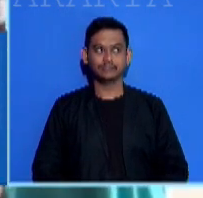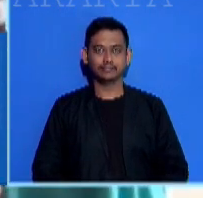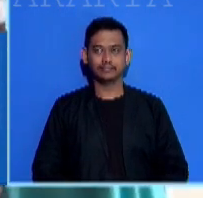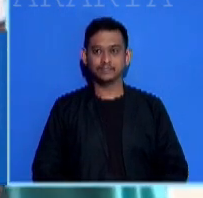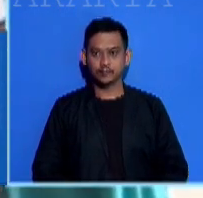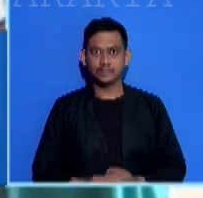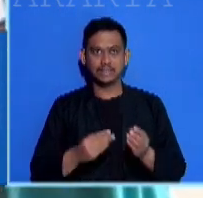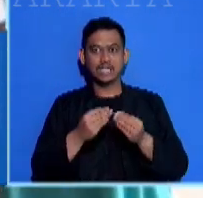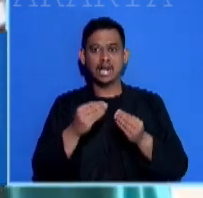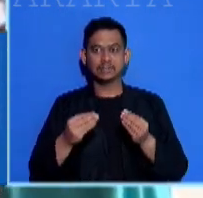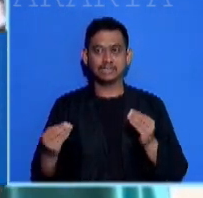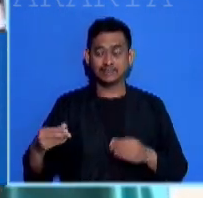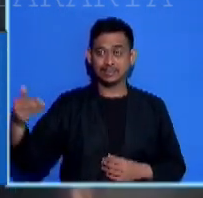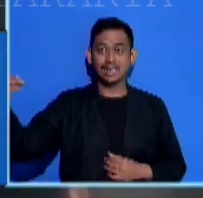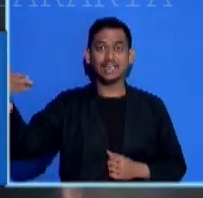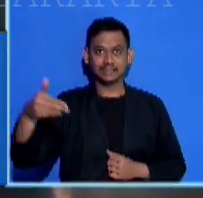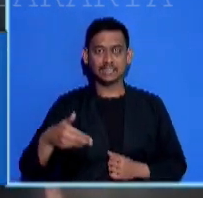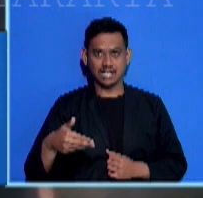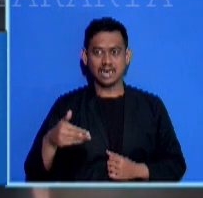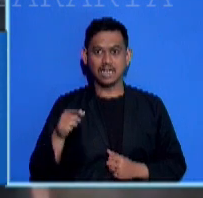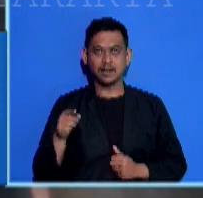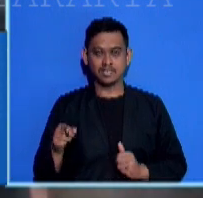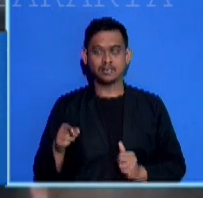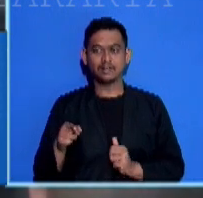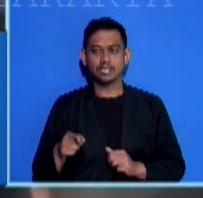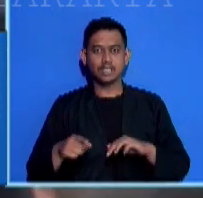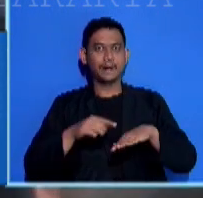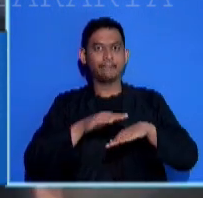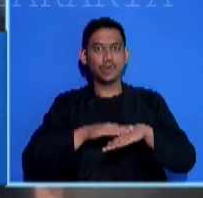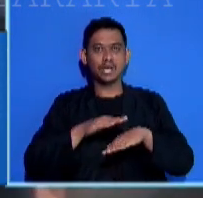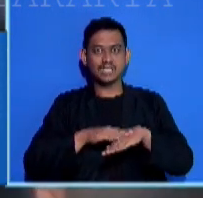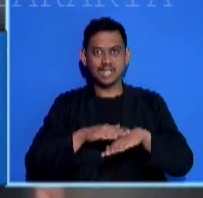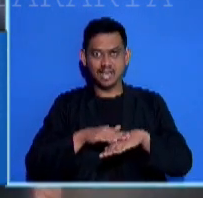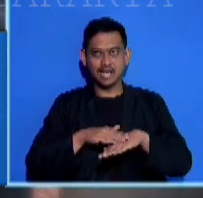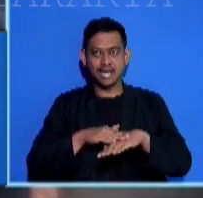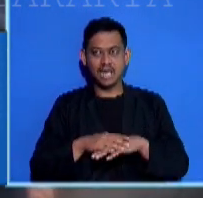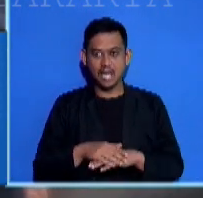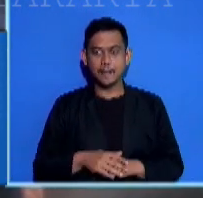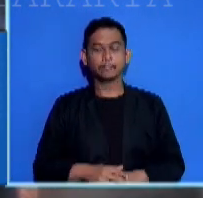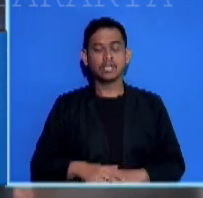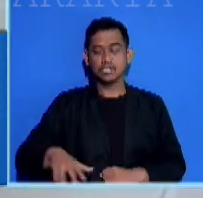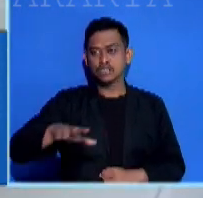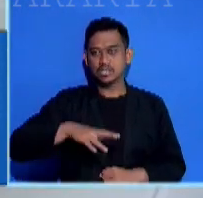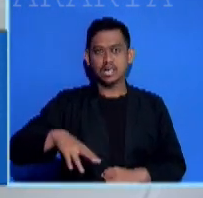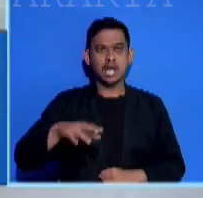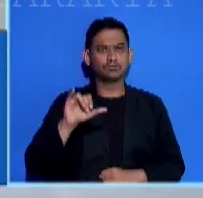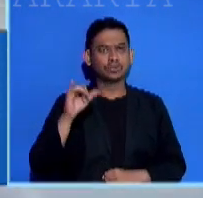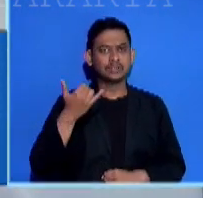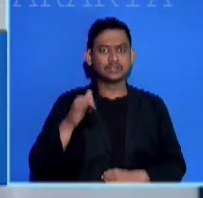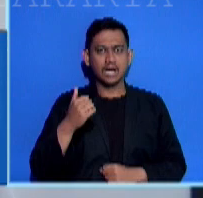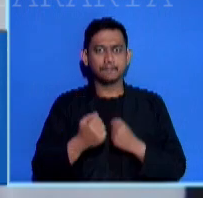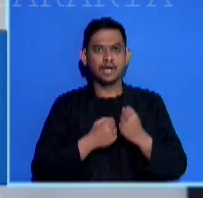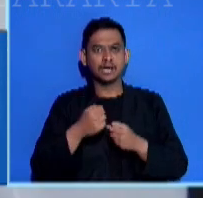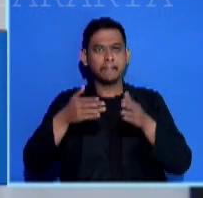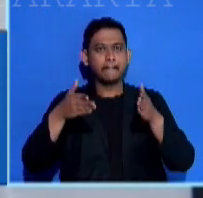Tradisi ziarah yang digelar oleh seniman dan budayawan di daerah istimewa Yogyakarta dilaksanakan di makam seniman Giri Sabto